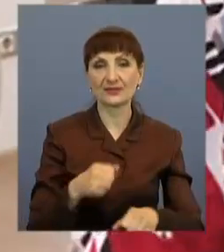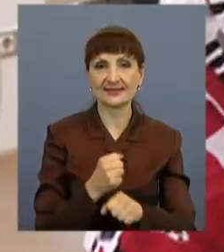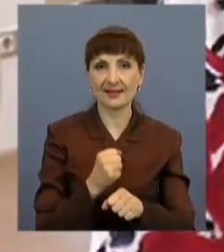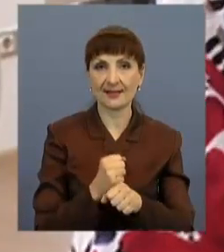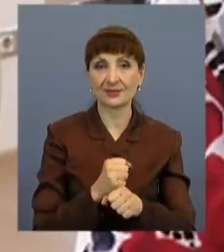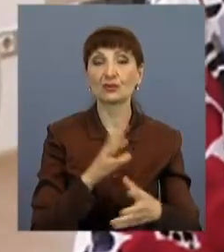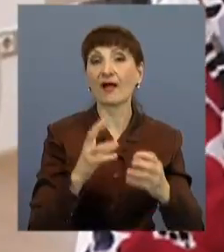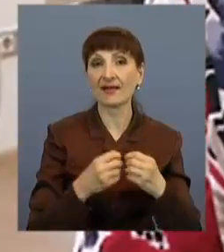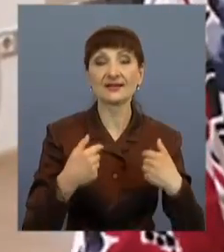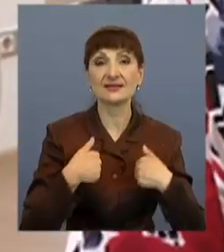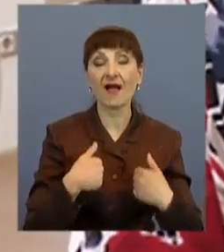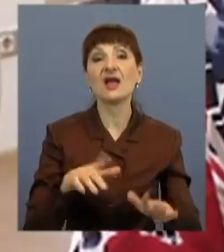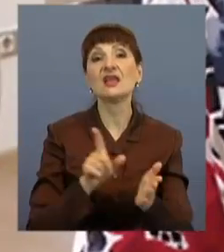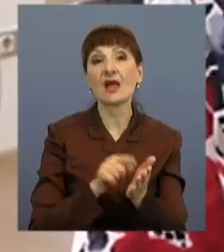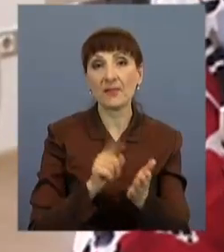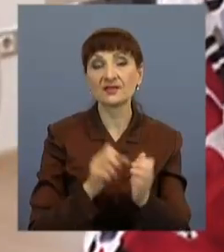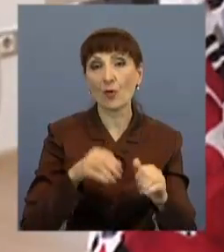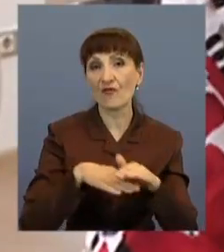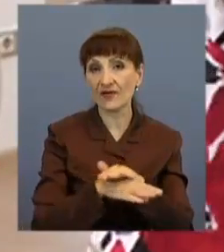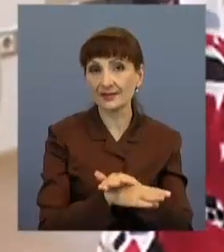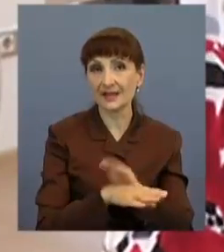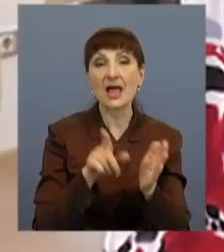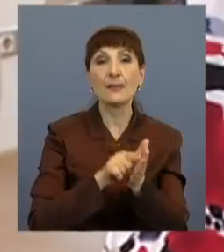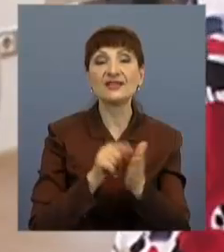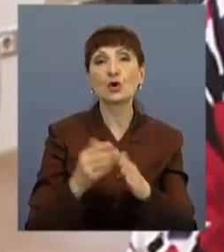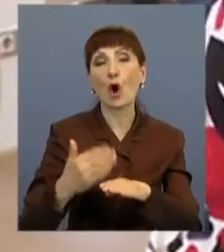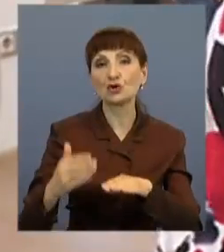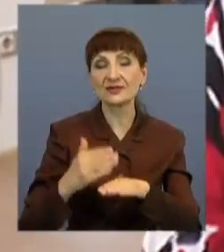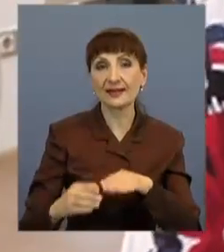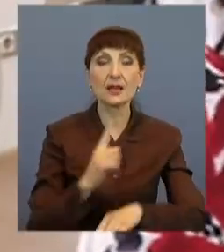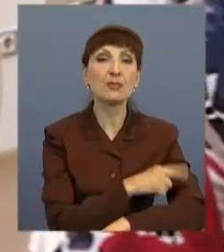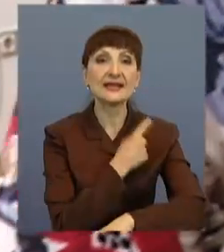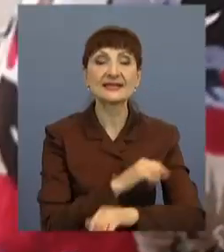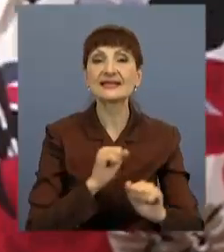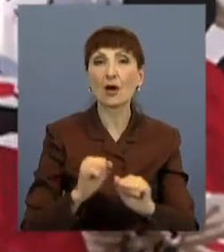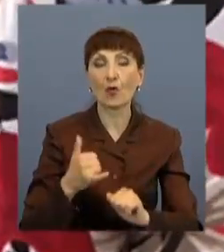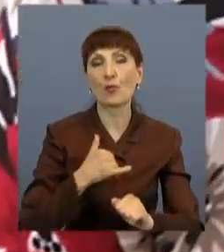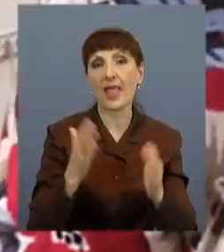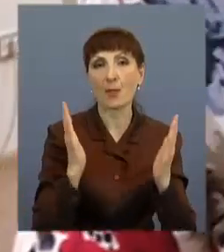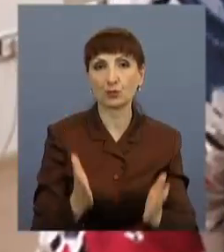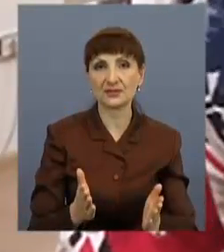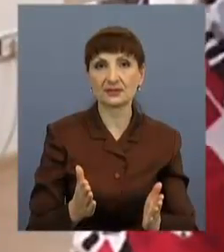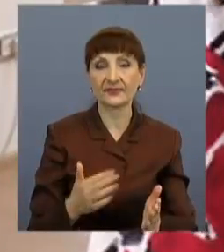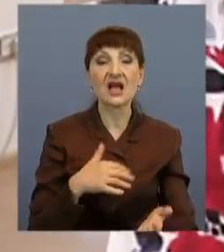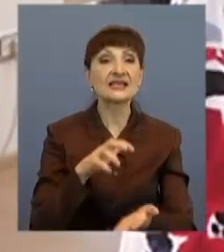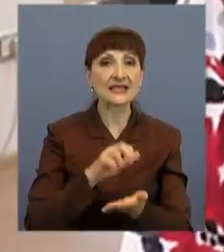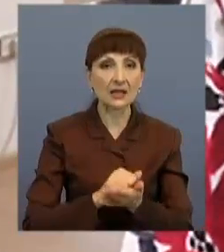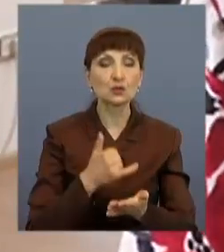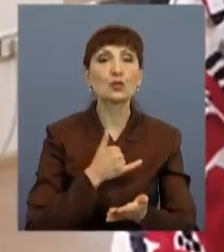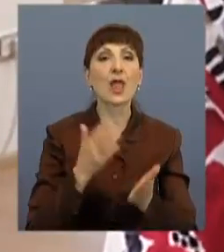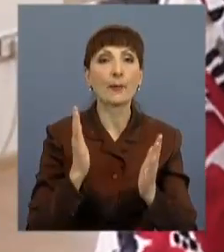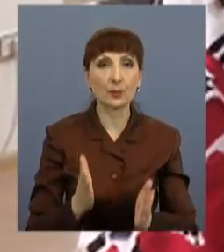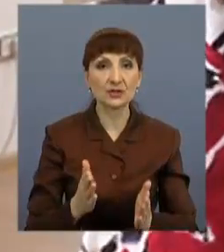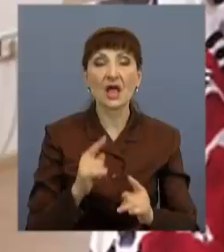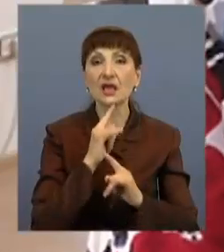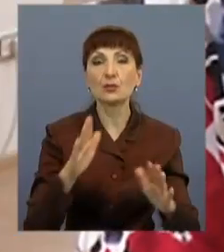что наконец-то я и на пенсию смогу выйти, что и пенсионное отчисление, и медицинская страховка у меня будет, и занятость у меня будет, и